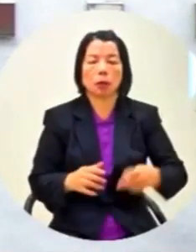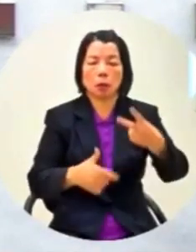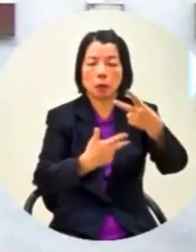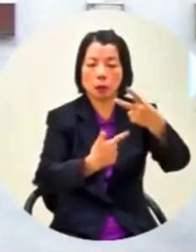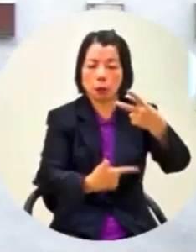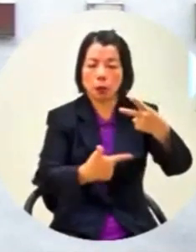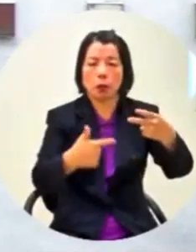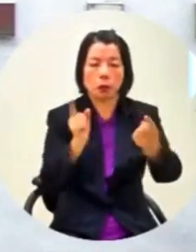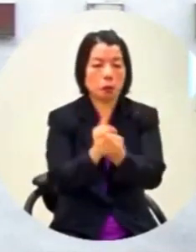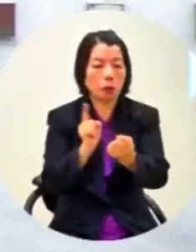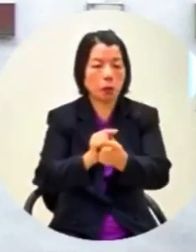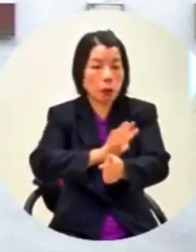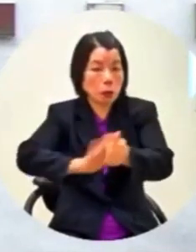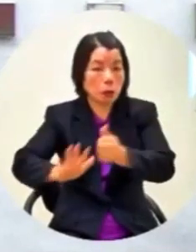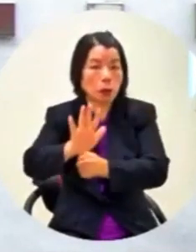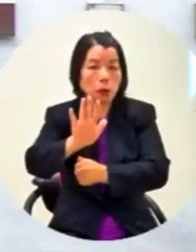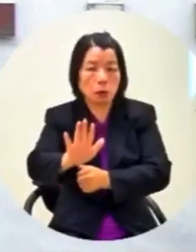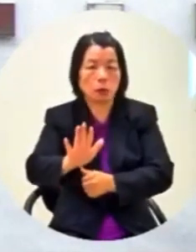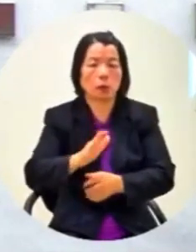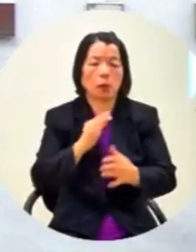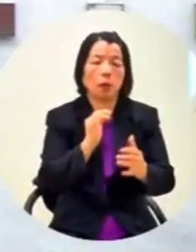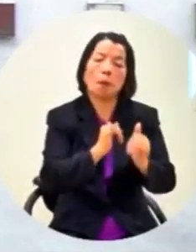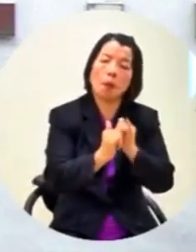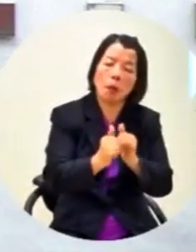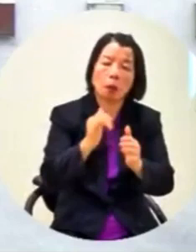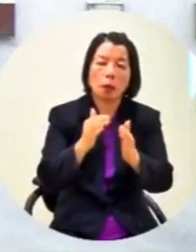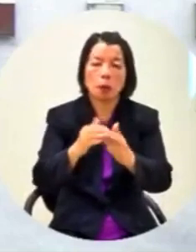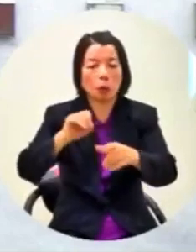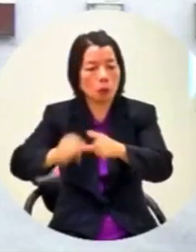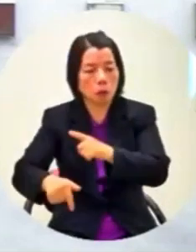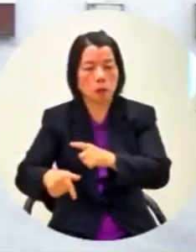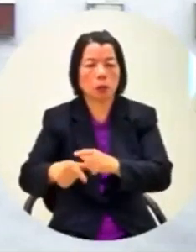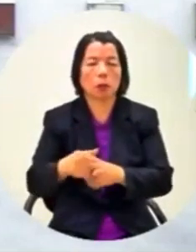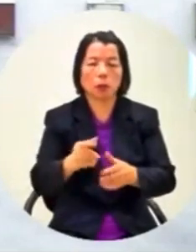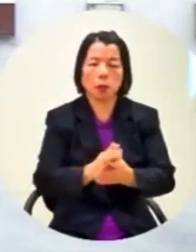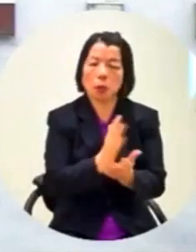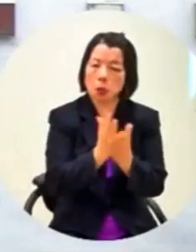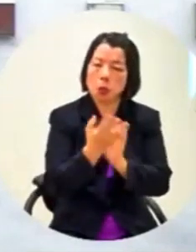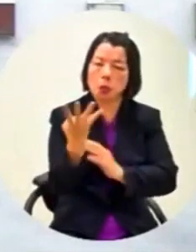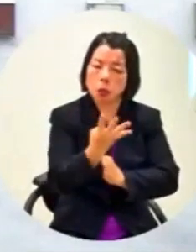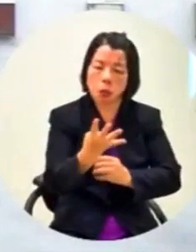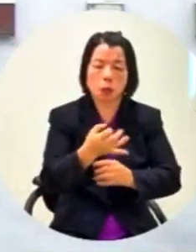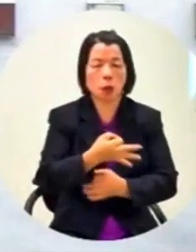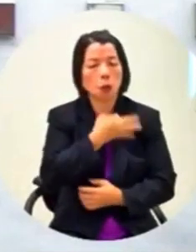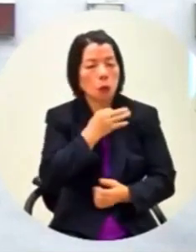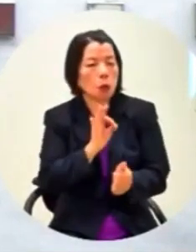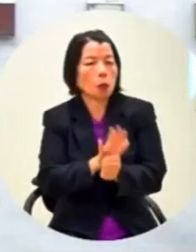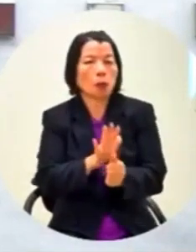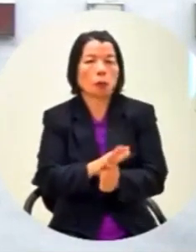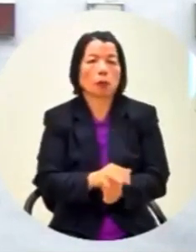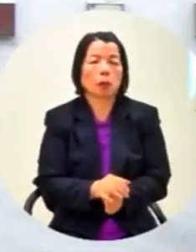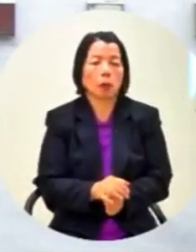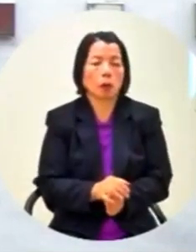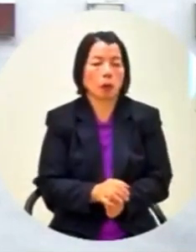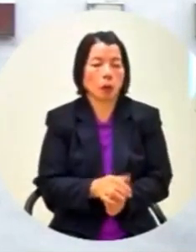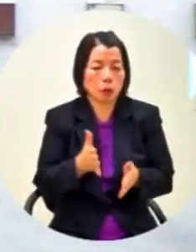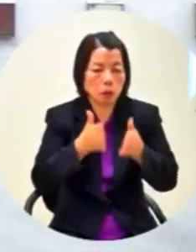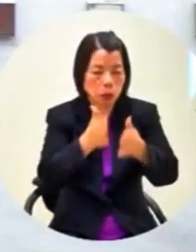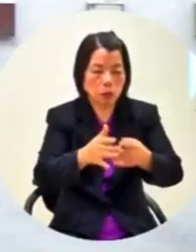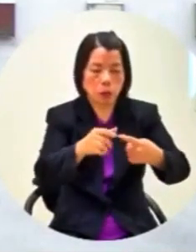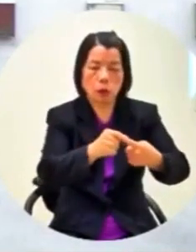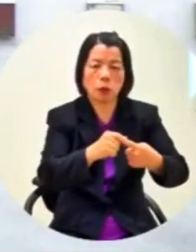响的产业以及高雄市民朋友，我们就提出了4大纾困。我们的目标锁住了农渔